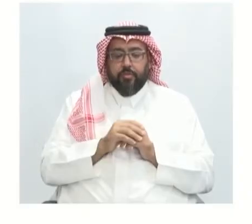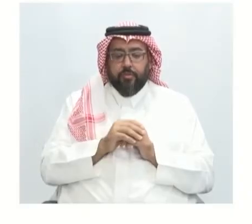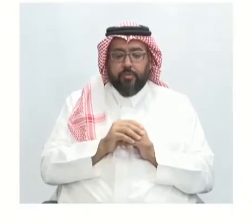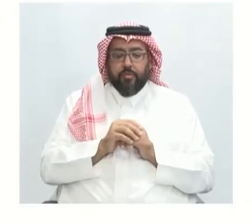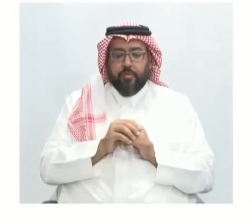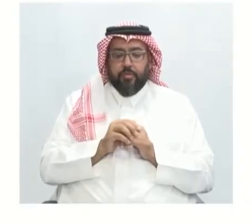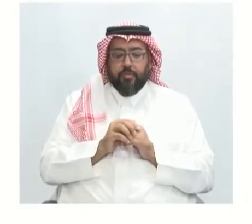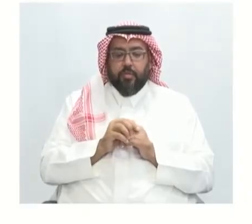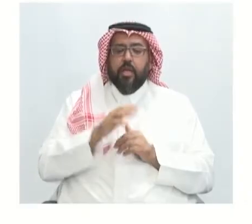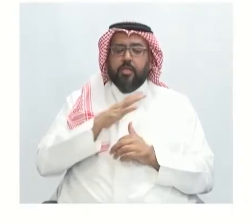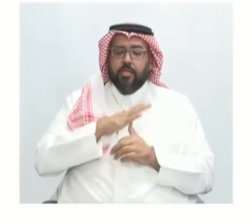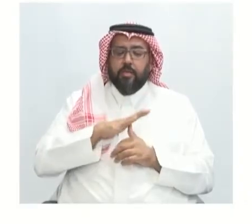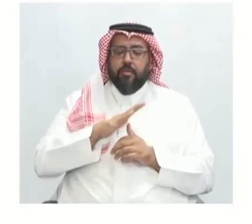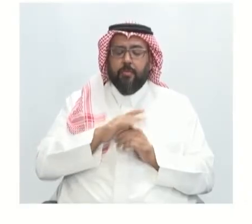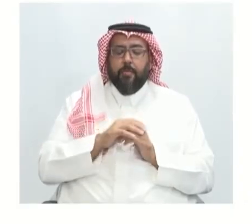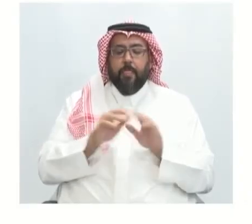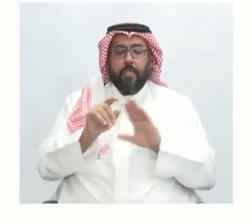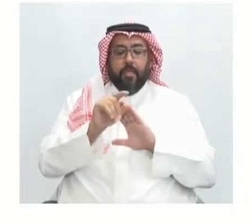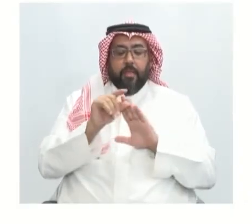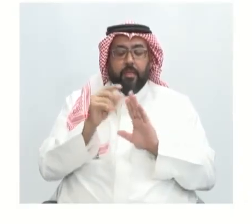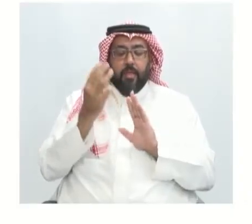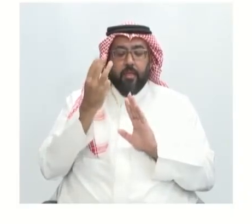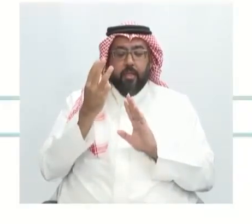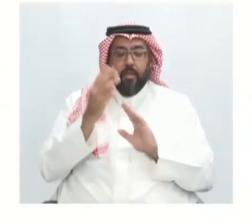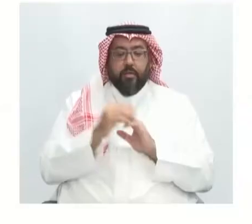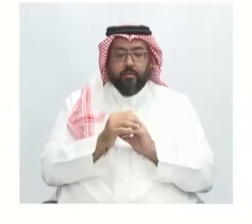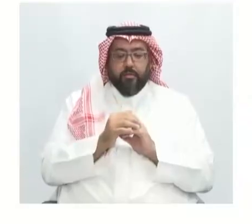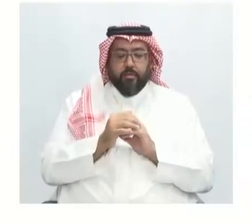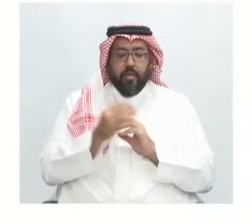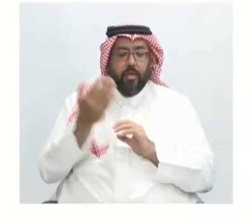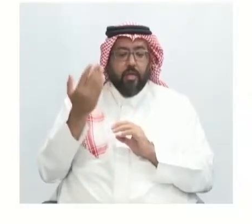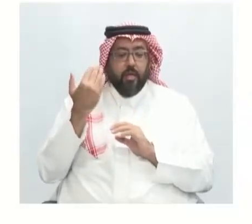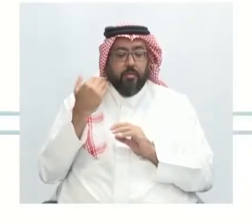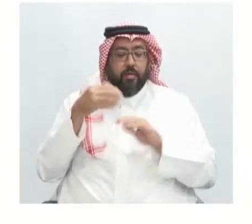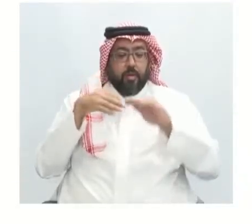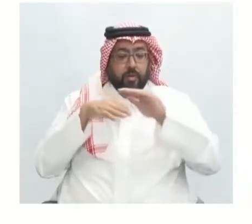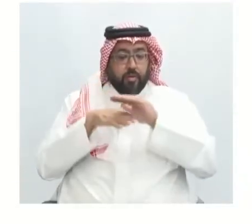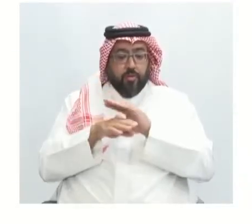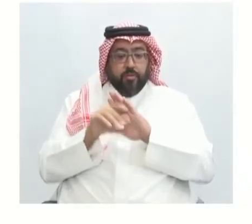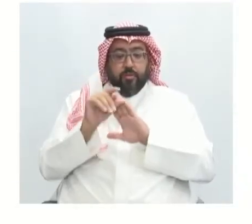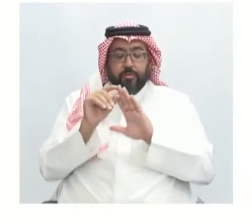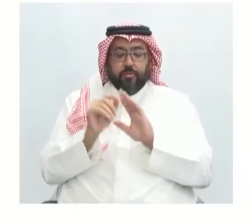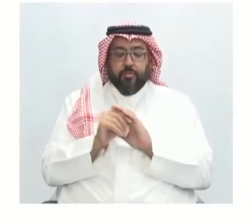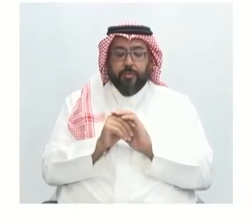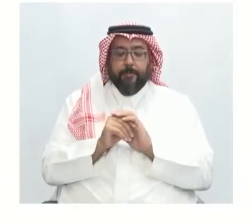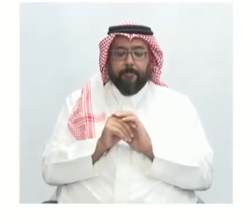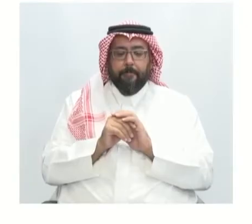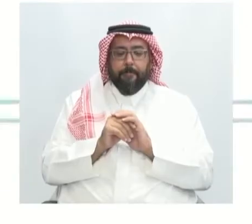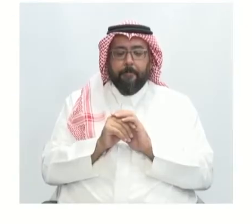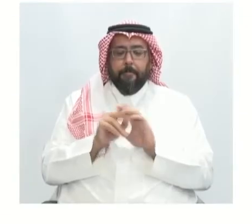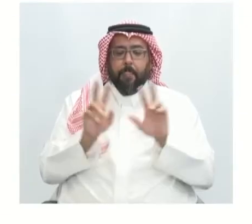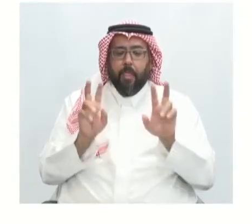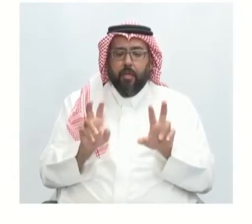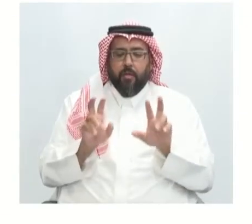في الشاشه عن الصبر الدرس الثالث الصبر وقبل ان نبدا ابنائي وبناتي دعونا